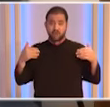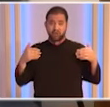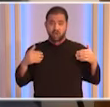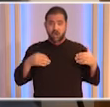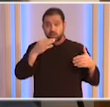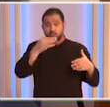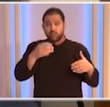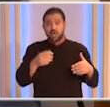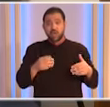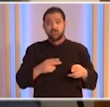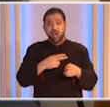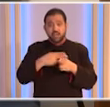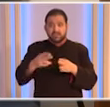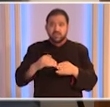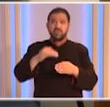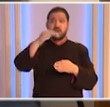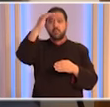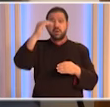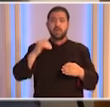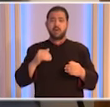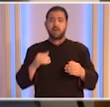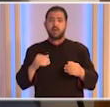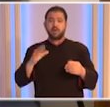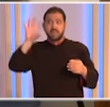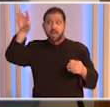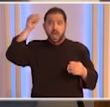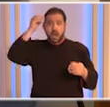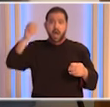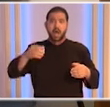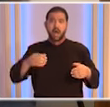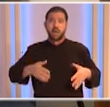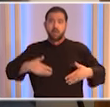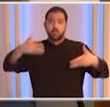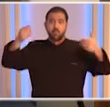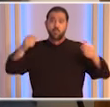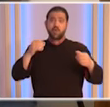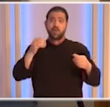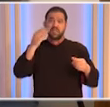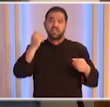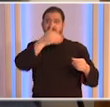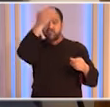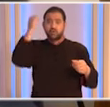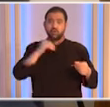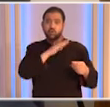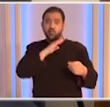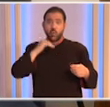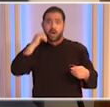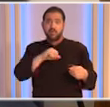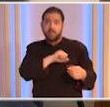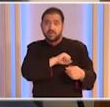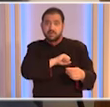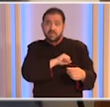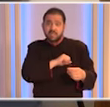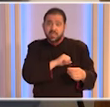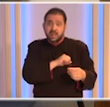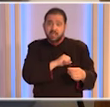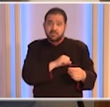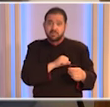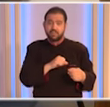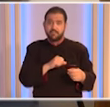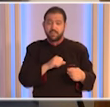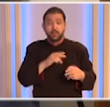plină de dar, cea sfântă și fără prihană, bucură-te Fecioară. Iar acum zice, mă spăimântez, a strigat către tine. Și cum